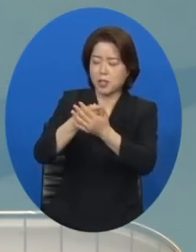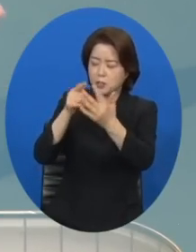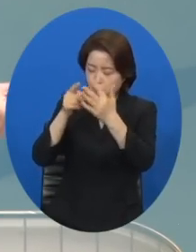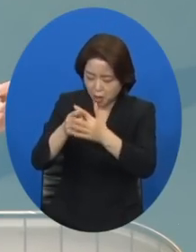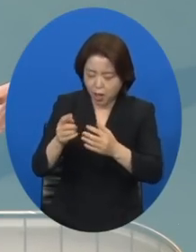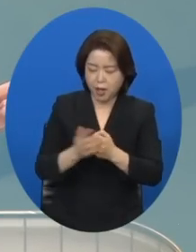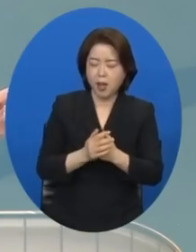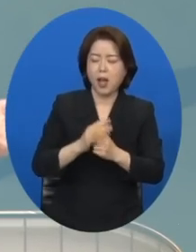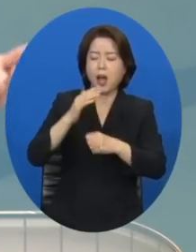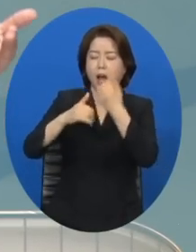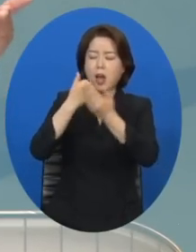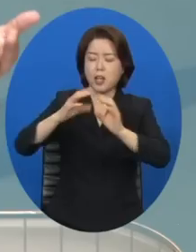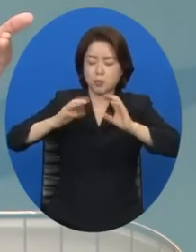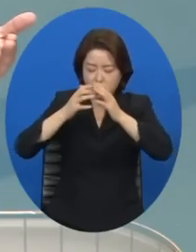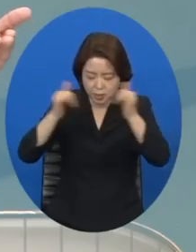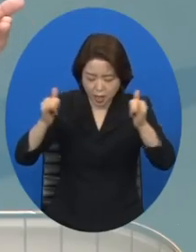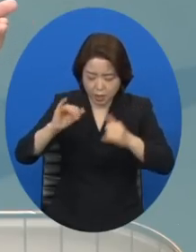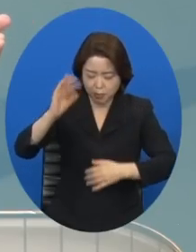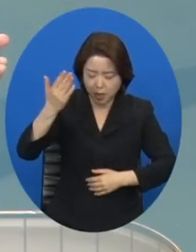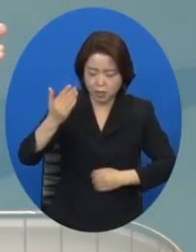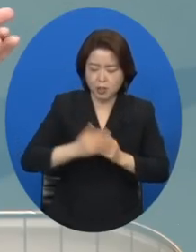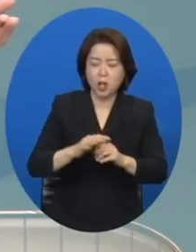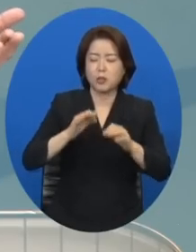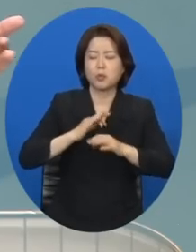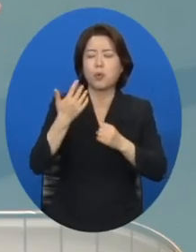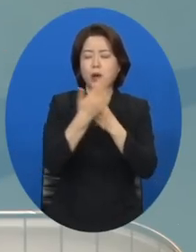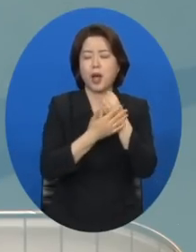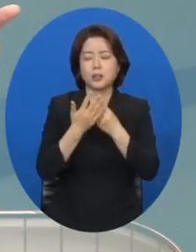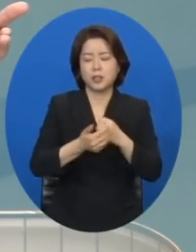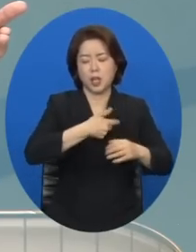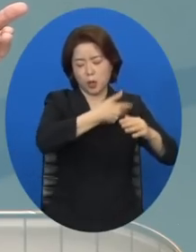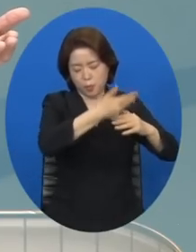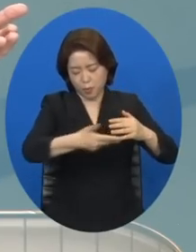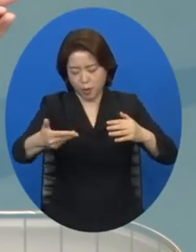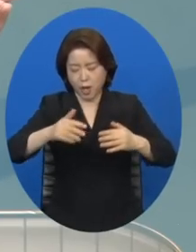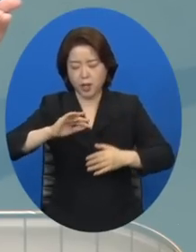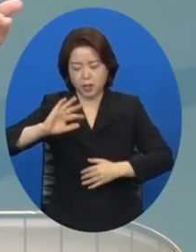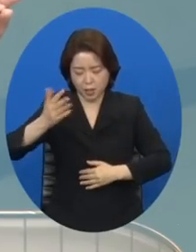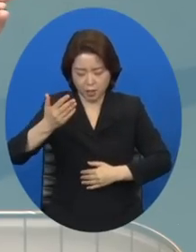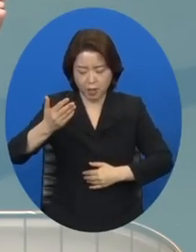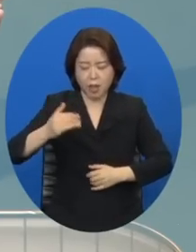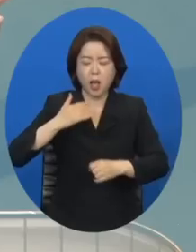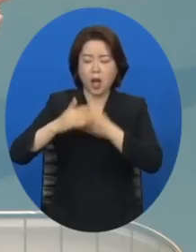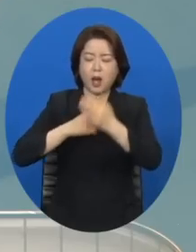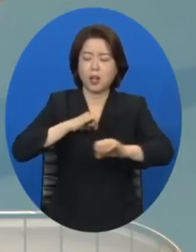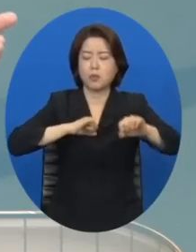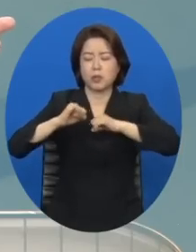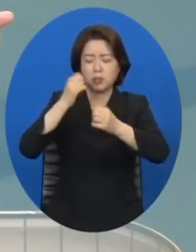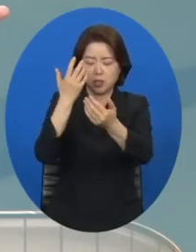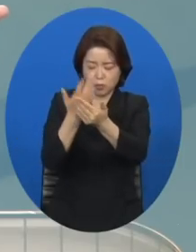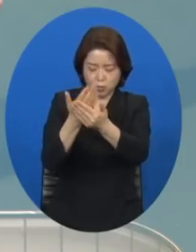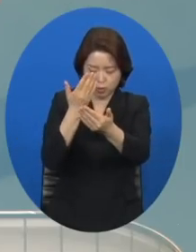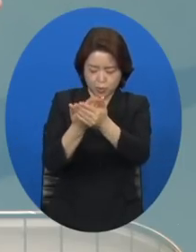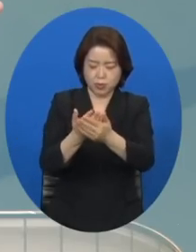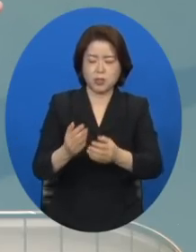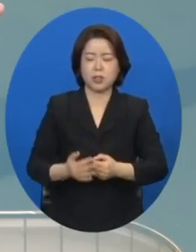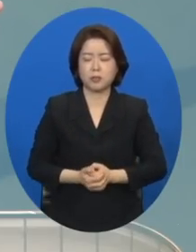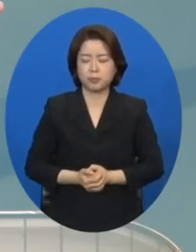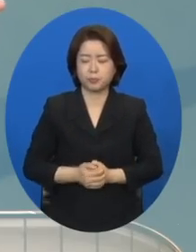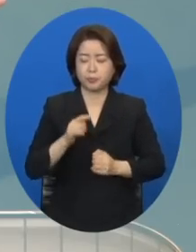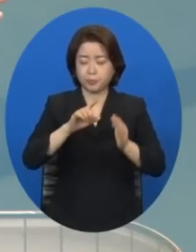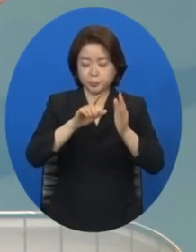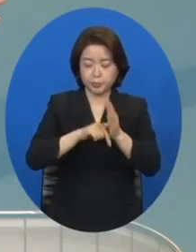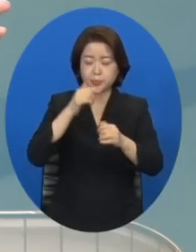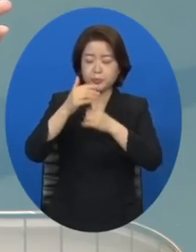하나님의 백성이 되어지는 그 놀라운 은혜의 강물이 흘러갈 수 있도록 하나님 역사하여 주시옵소서이